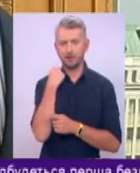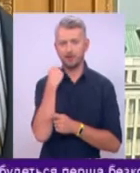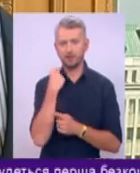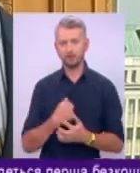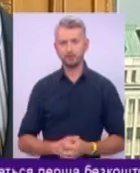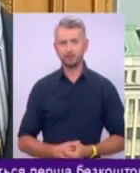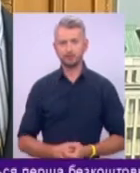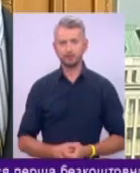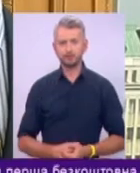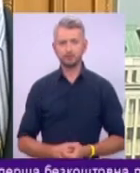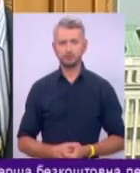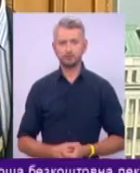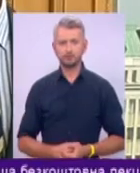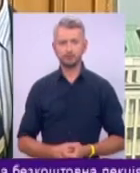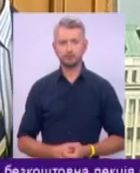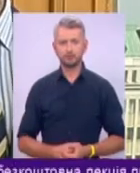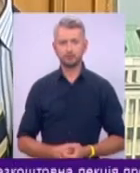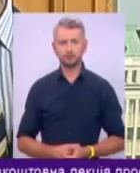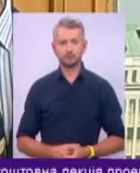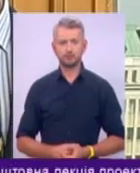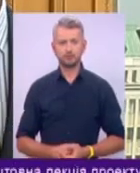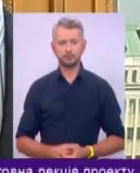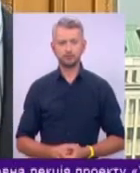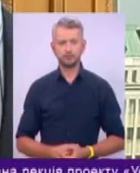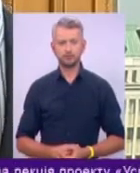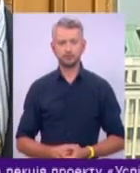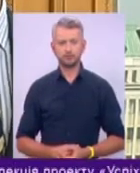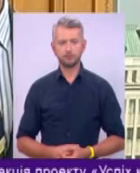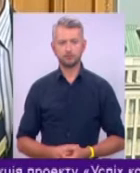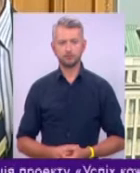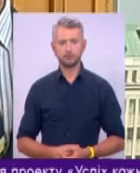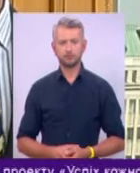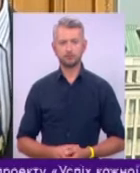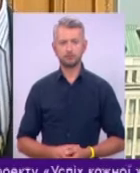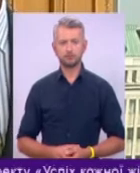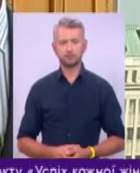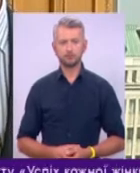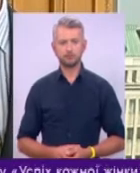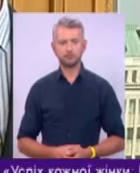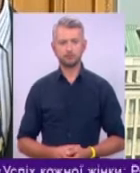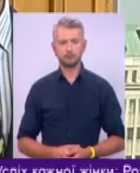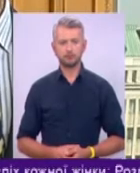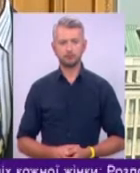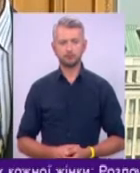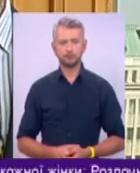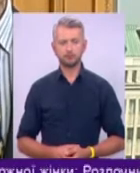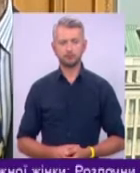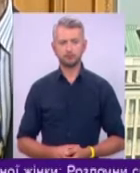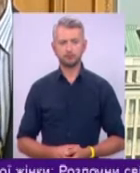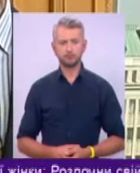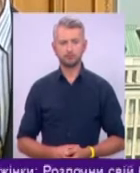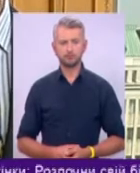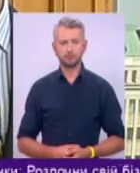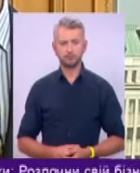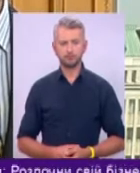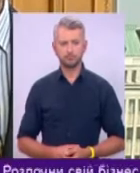Security Leader John Bolton and Ambassador Volker on the approaches to peacekeeping in Donbass? And